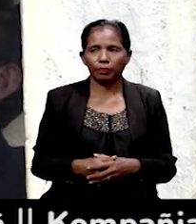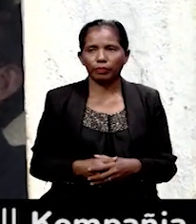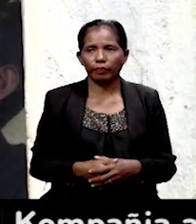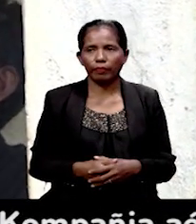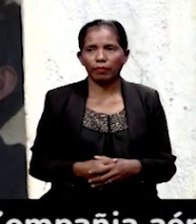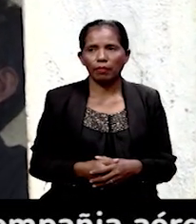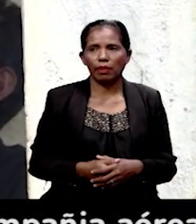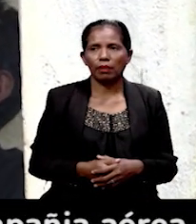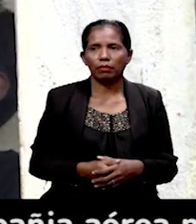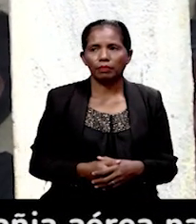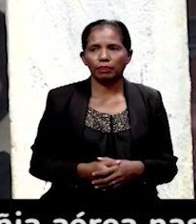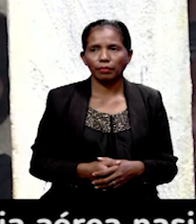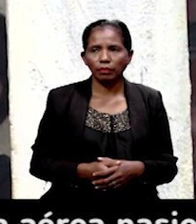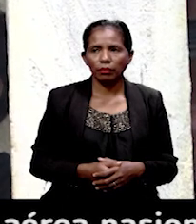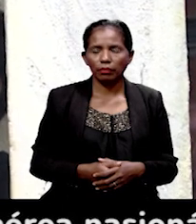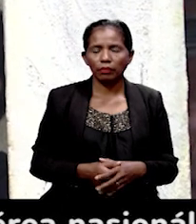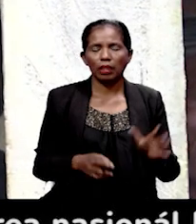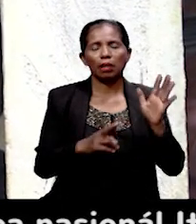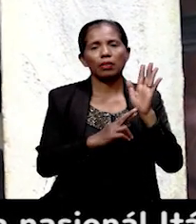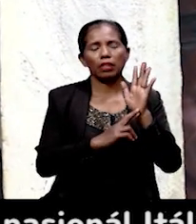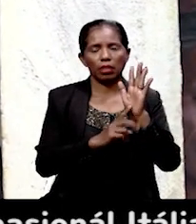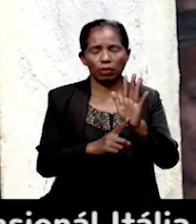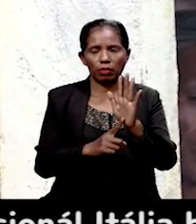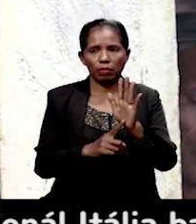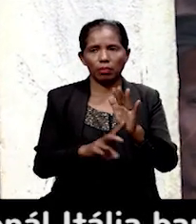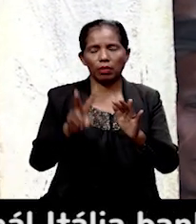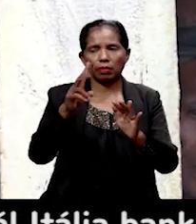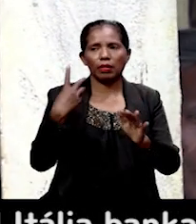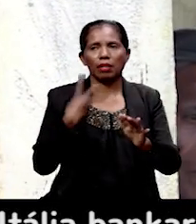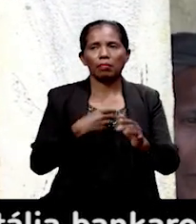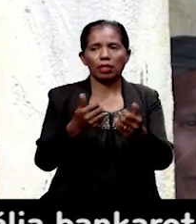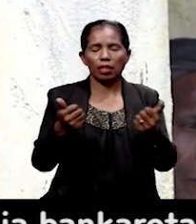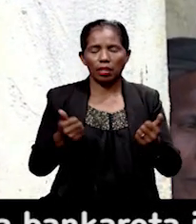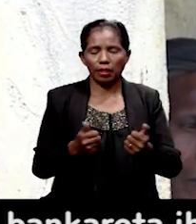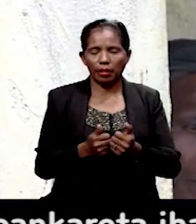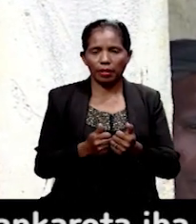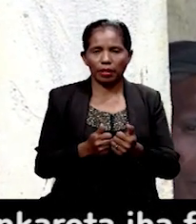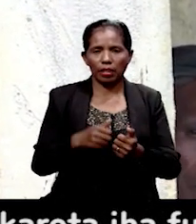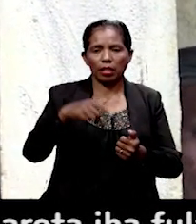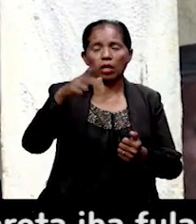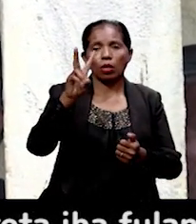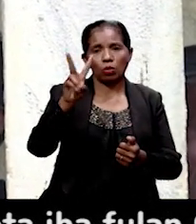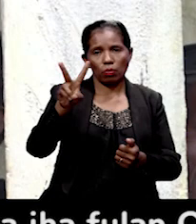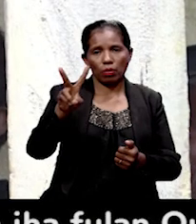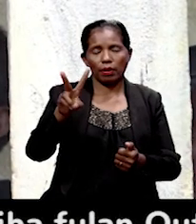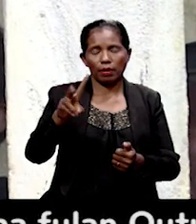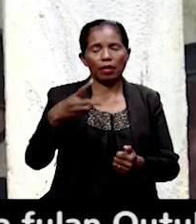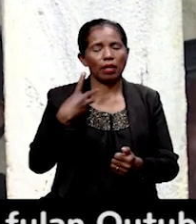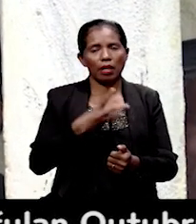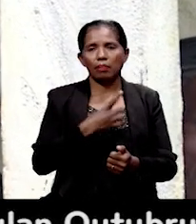Neve rekomendasan da la rua ba ami aldea perema ho afirado ahi